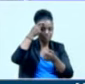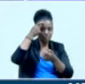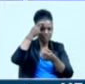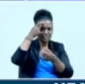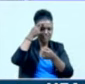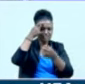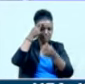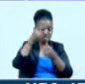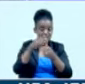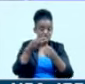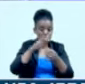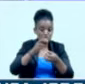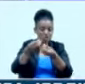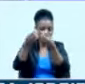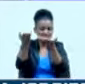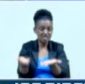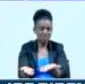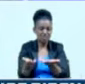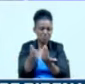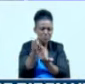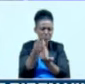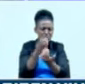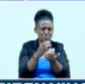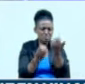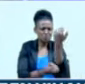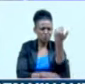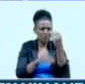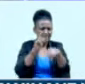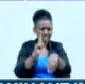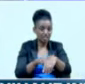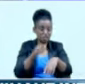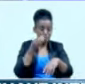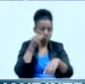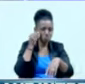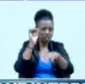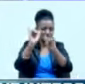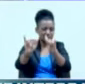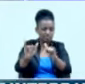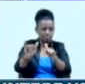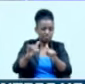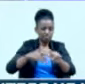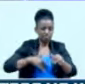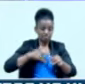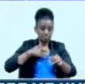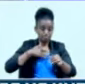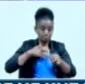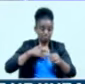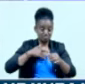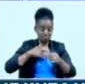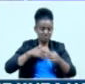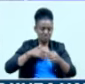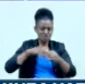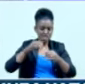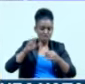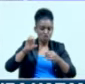ngambi bafatira mu bisubizo ibaha mu kwita ku batishoboye cyane cyane mu gihe cyaguma mu rugo ukumva yuko iki cyorezo ni cyacu